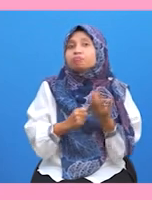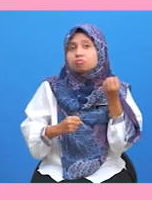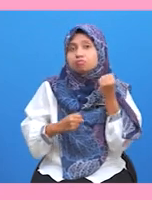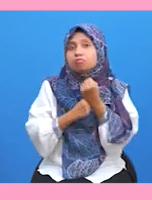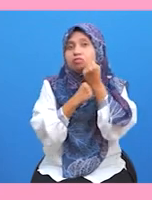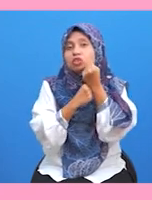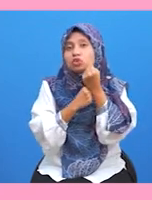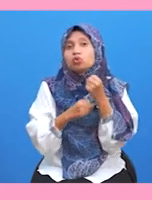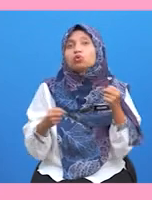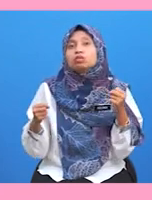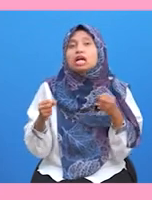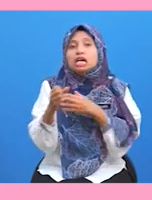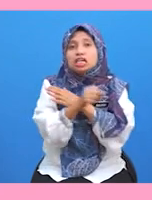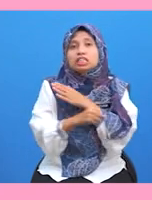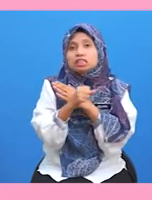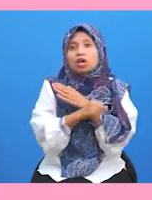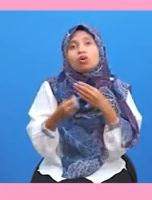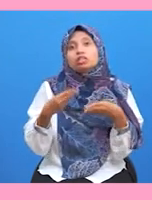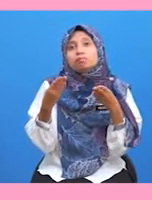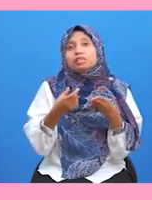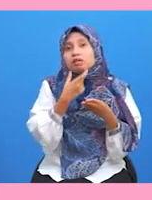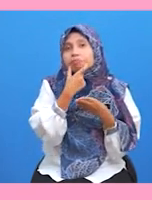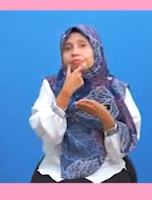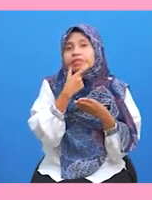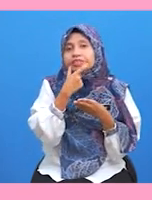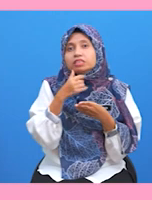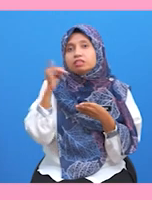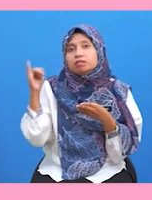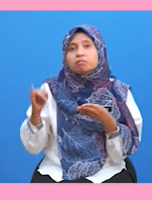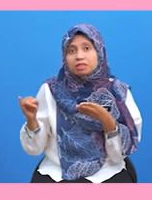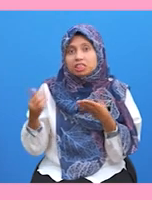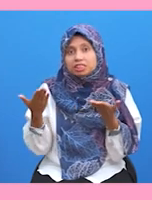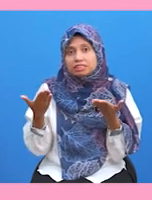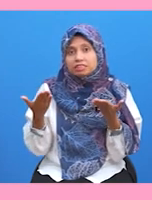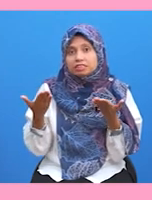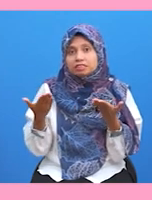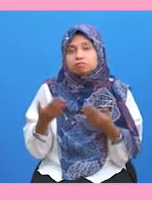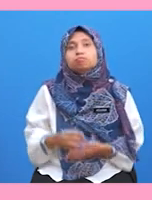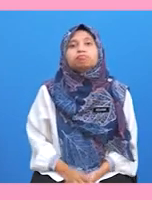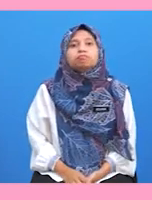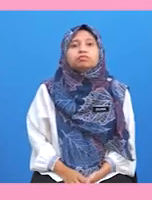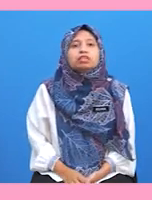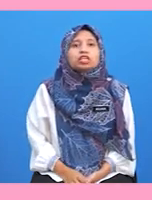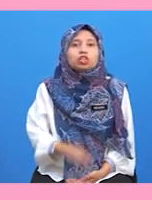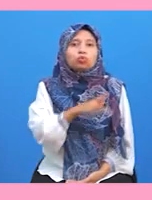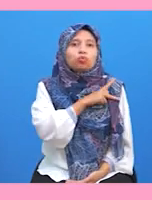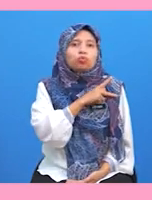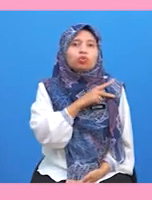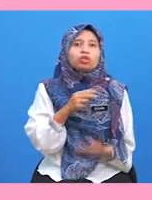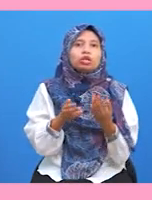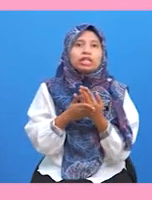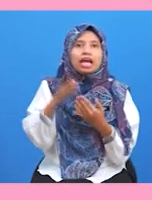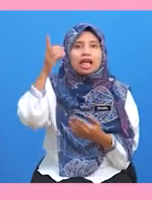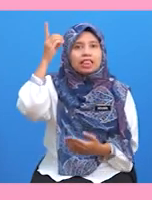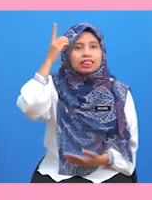penyerahan Sarawak kepada British? Antara penduduk yang menyokong penyerahan ini diketuai oleh